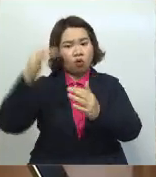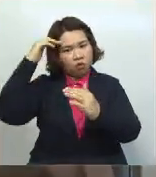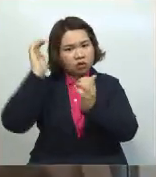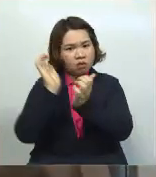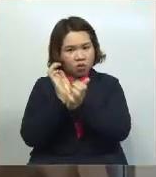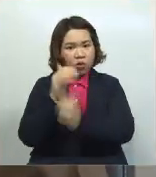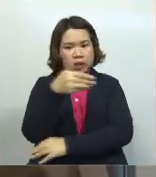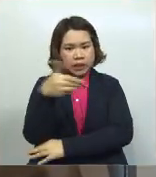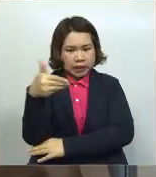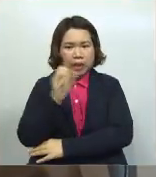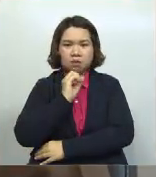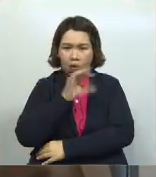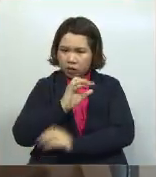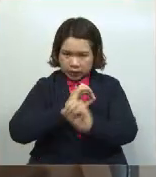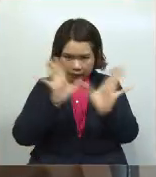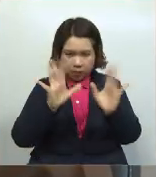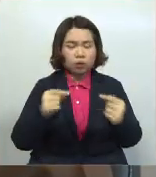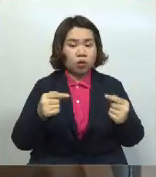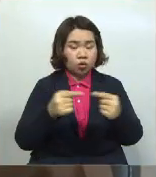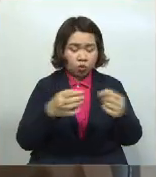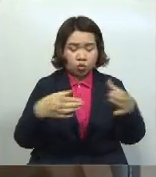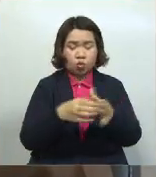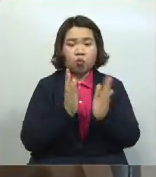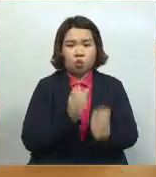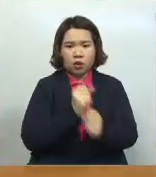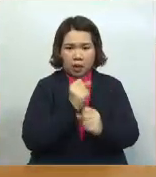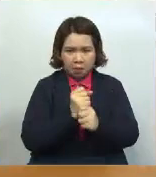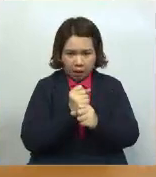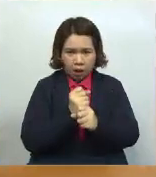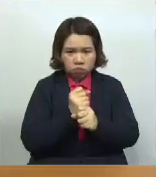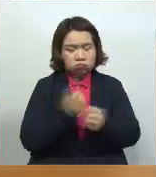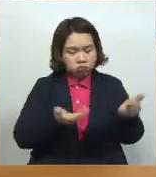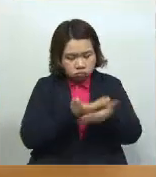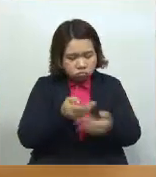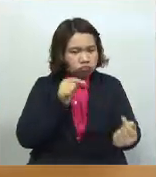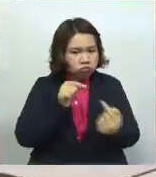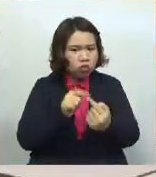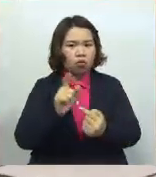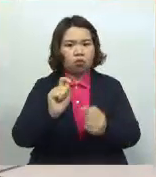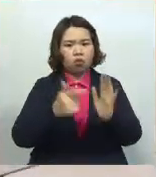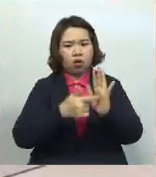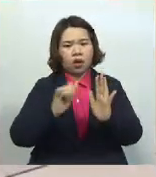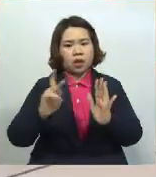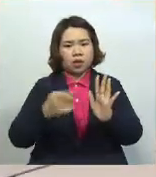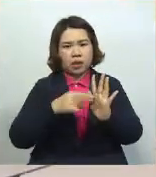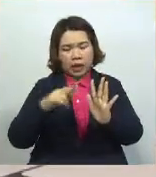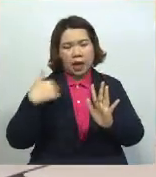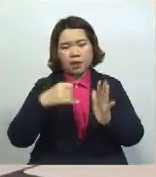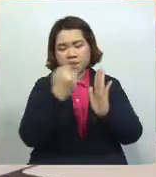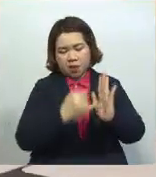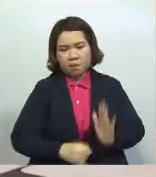อบชัดเจนว่าคดีเสือดำพนักงานสอบสวนมีความเห็นตรงกับอัยการสั่งฟ้องรวม6